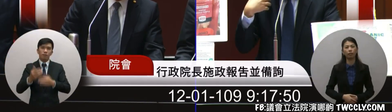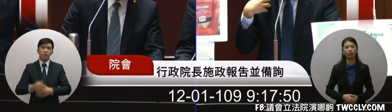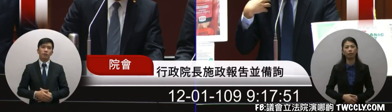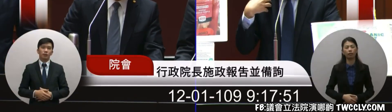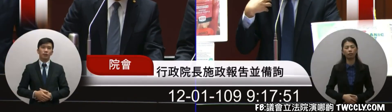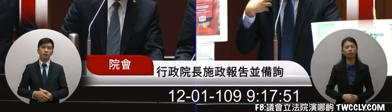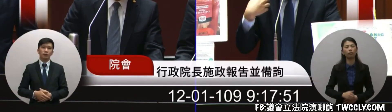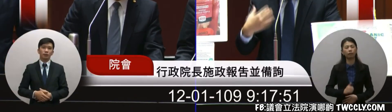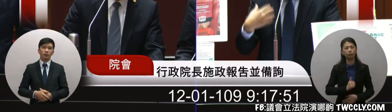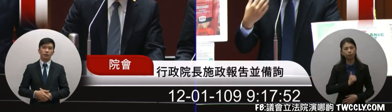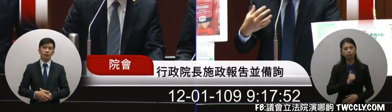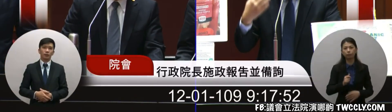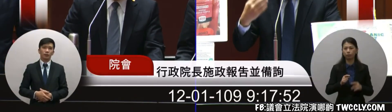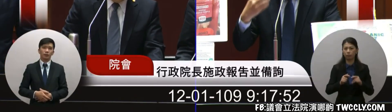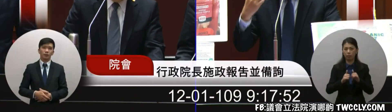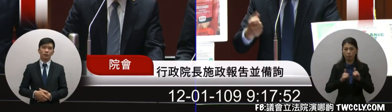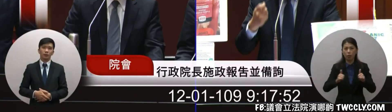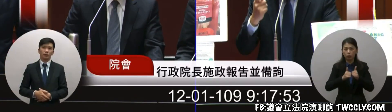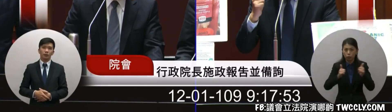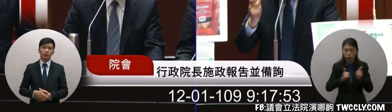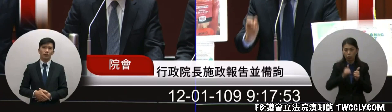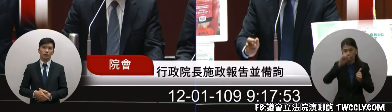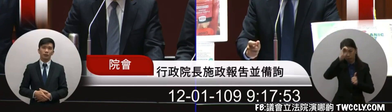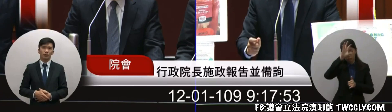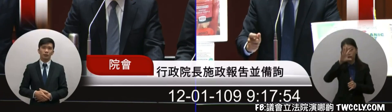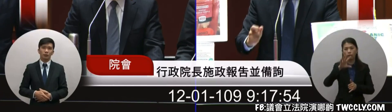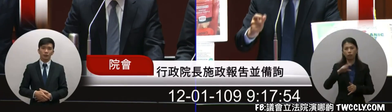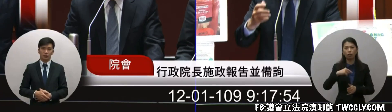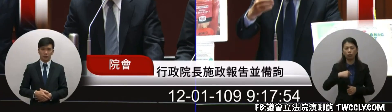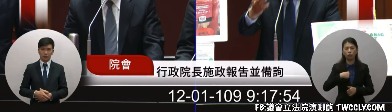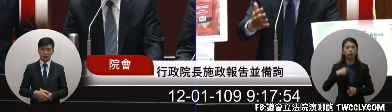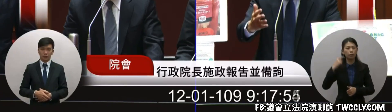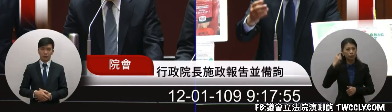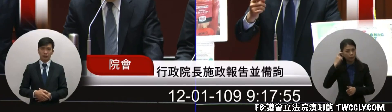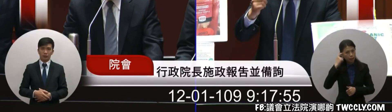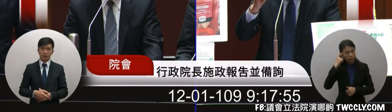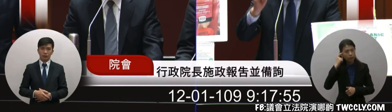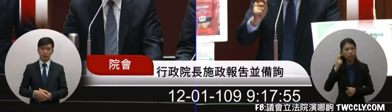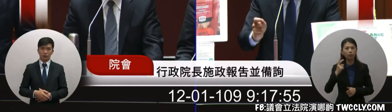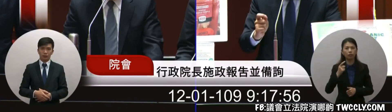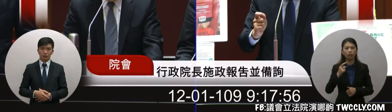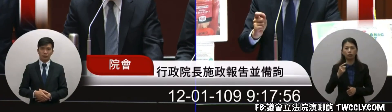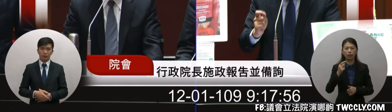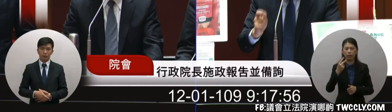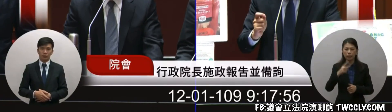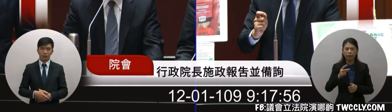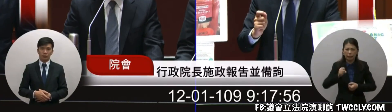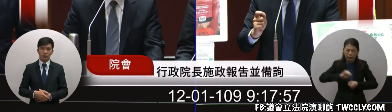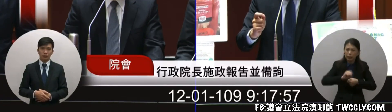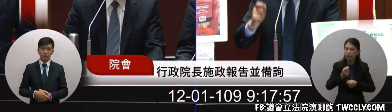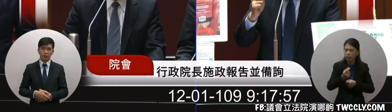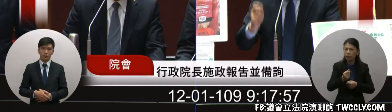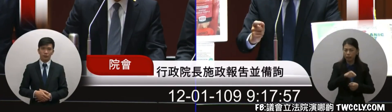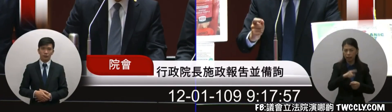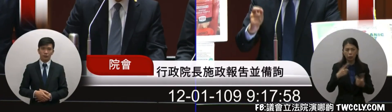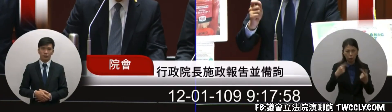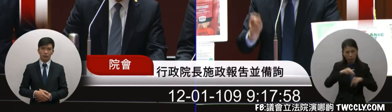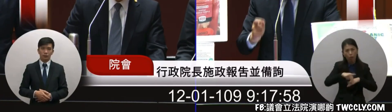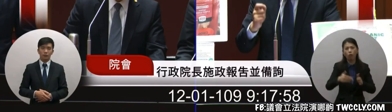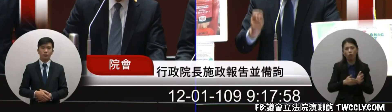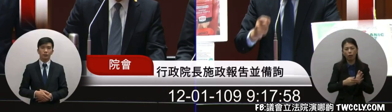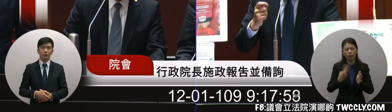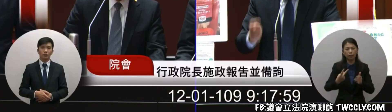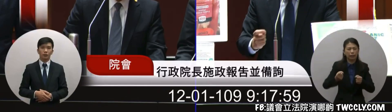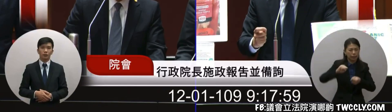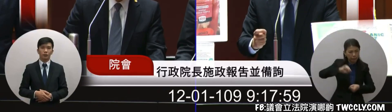我们其实这样讲好了，我们民众党这边想要的多一点的方案，跟你们只是说再差一步而已啦。其实这一步其实